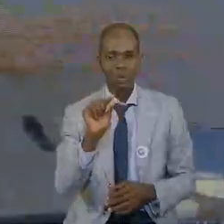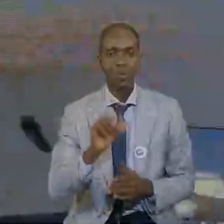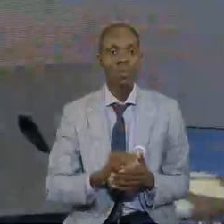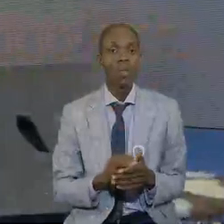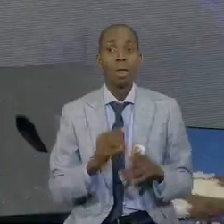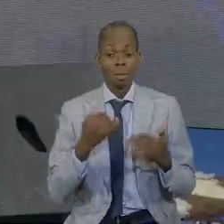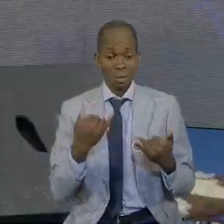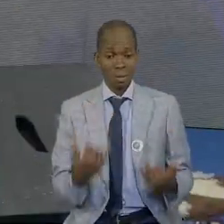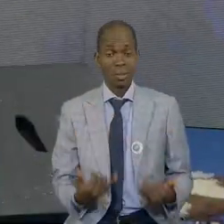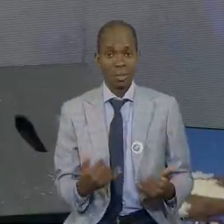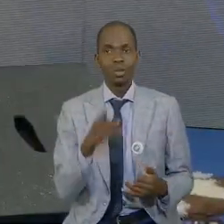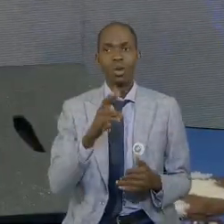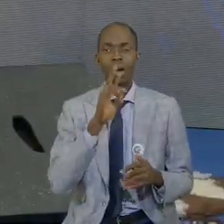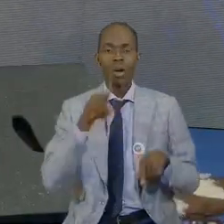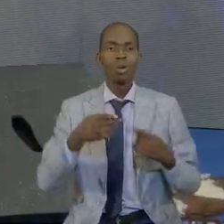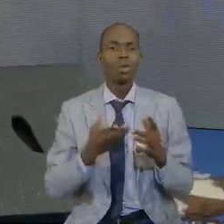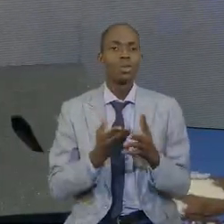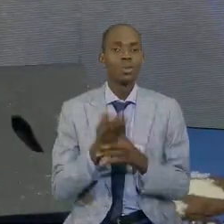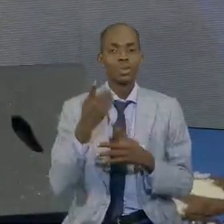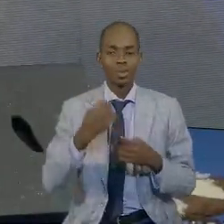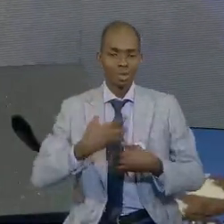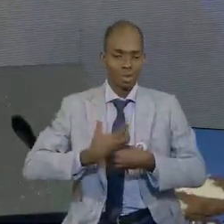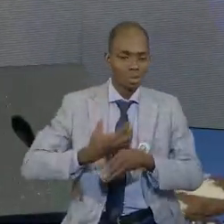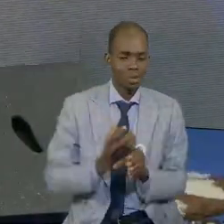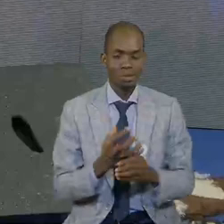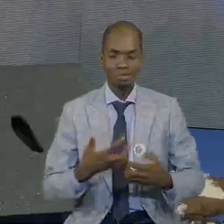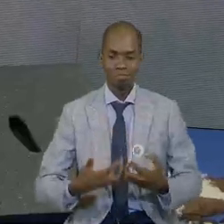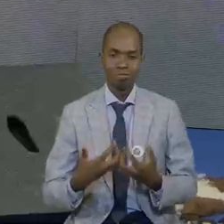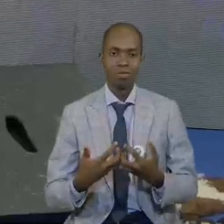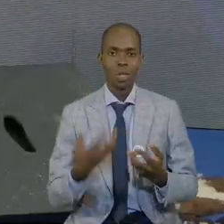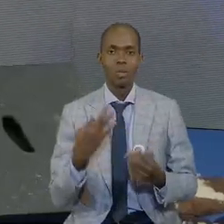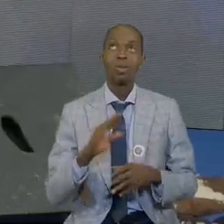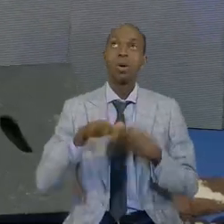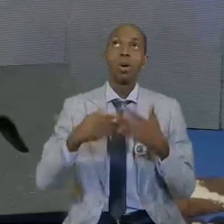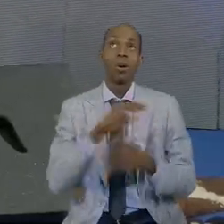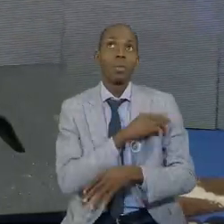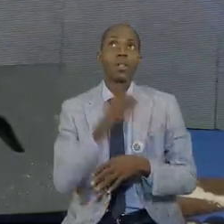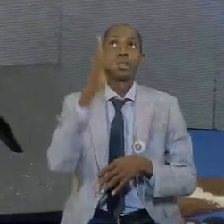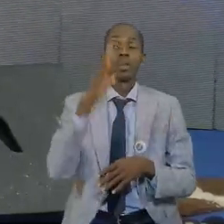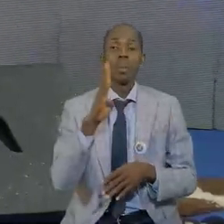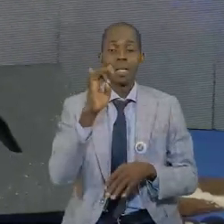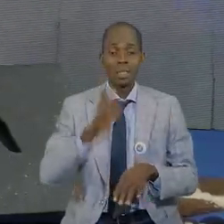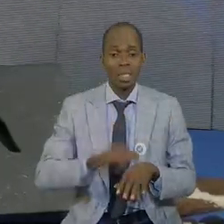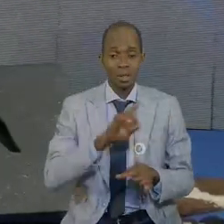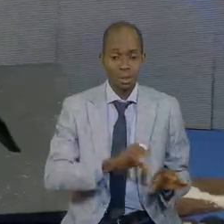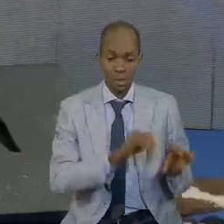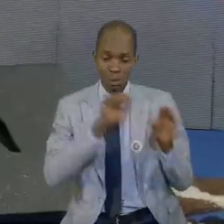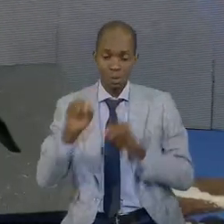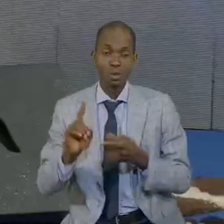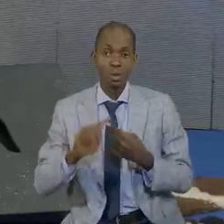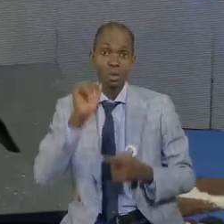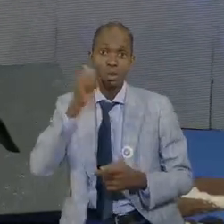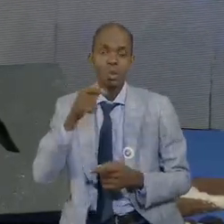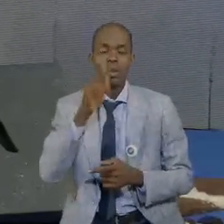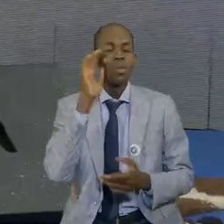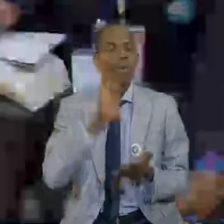We're passing through the creative machine of the Almighty. Aujourd'hui, nous passons. By the time you cross over to tomorrow, you'll be a